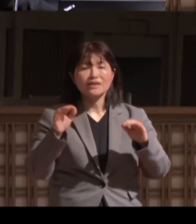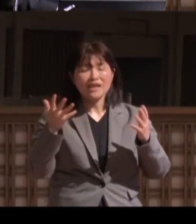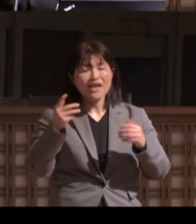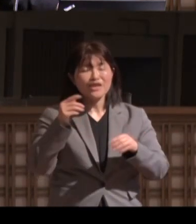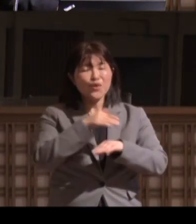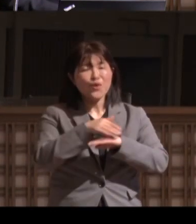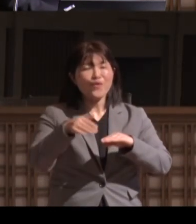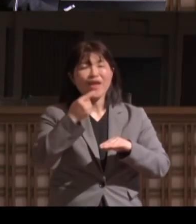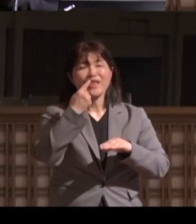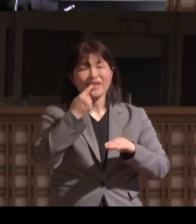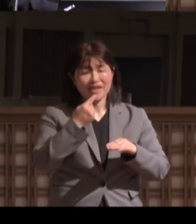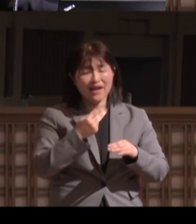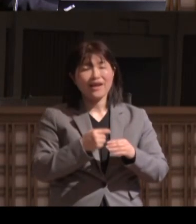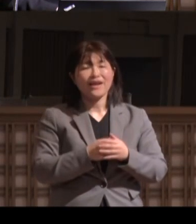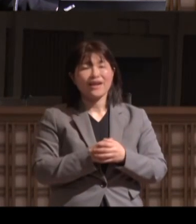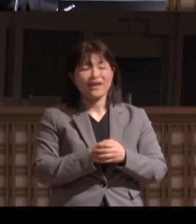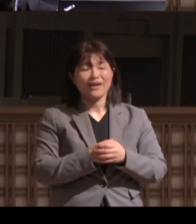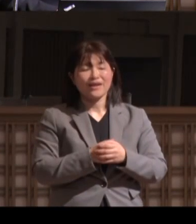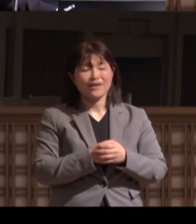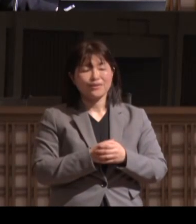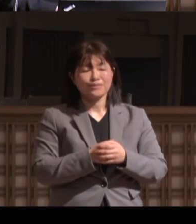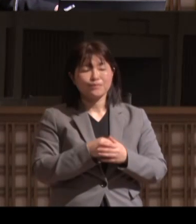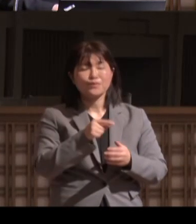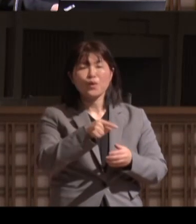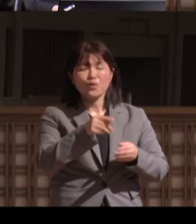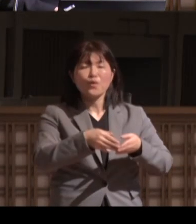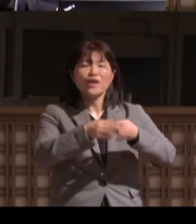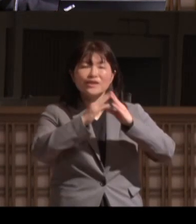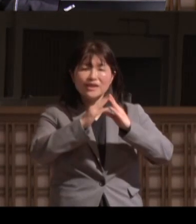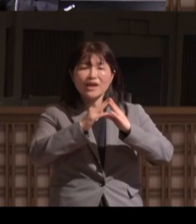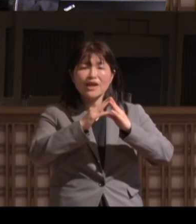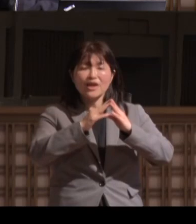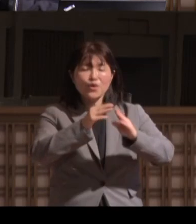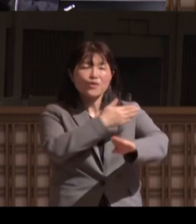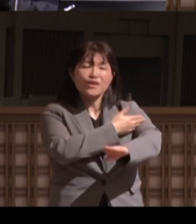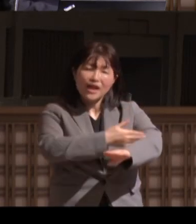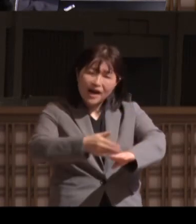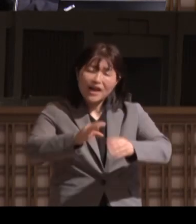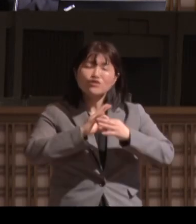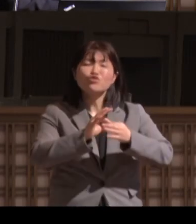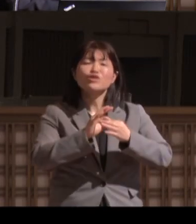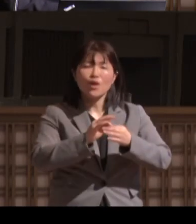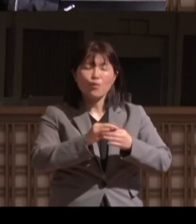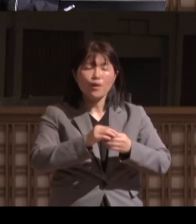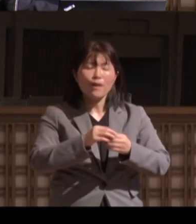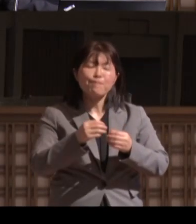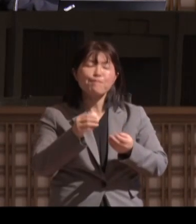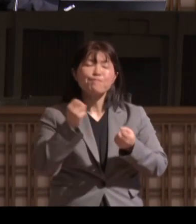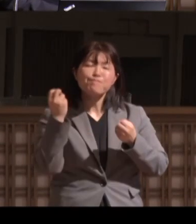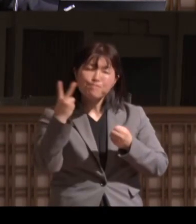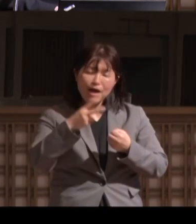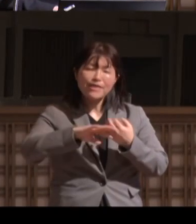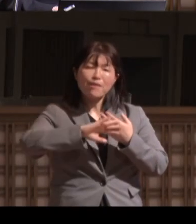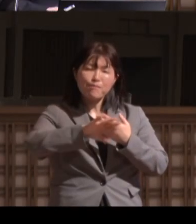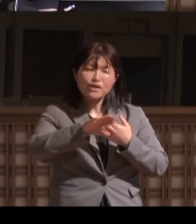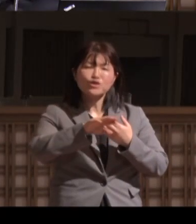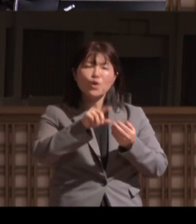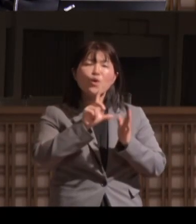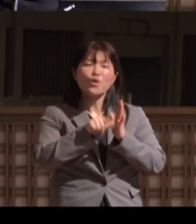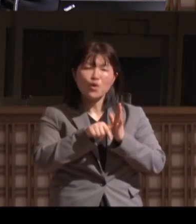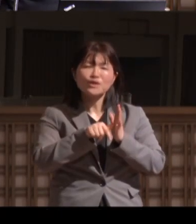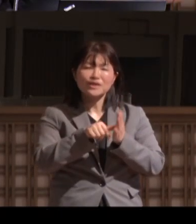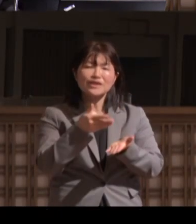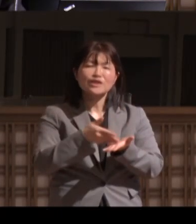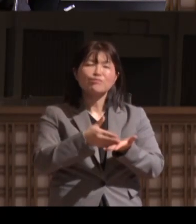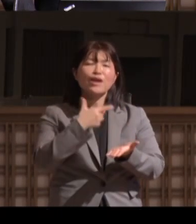おりましたのであのこの立ち上げのプロセスについてはまた別な機会に回させていただきたいと